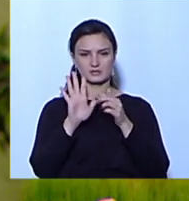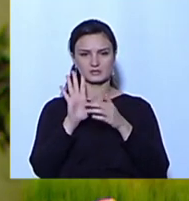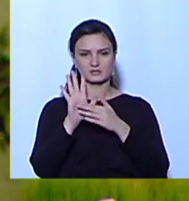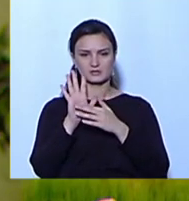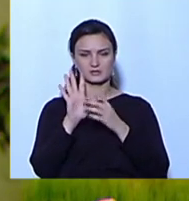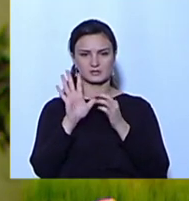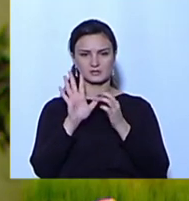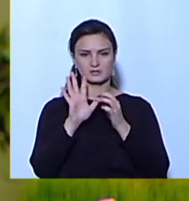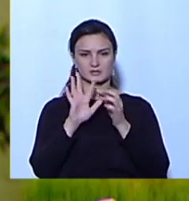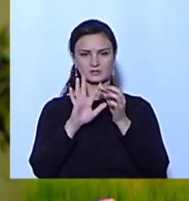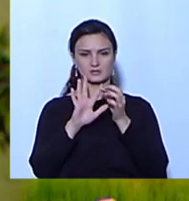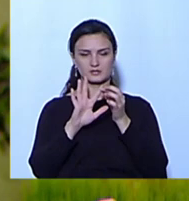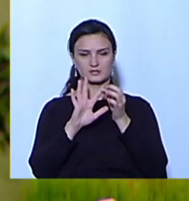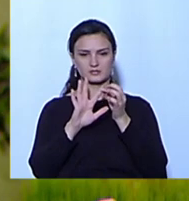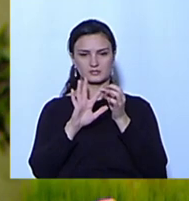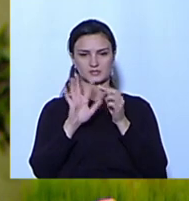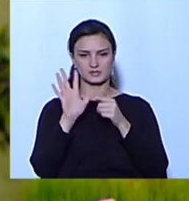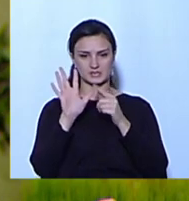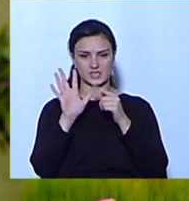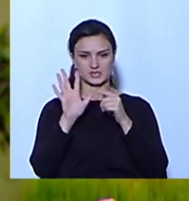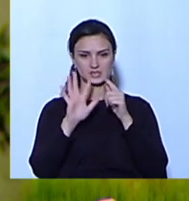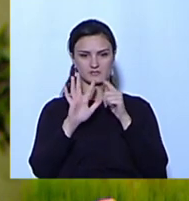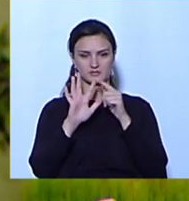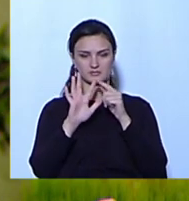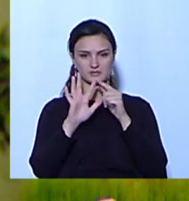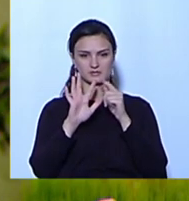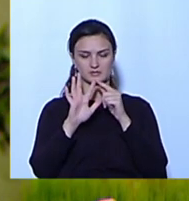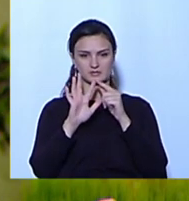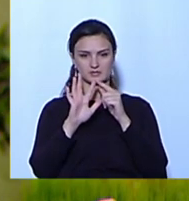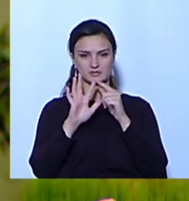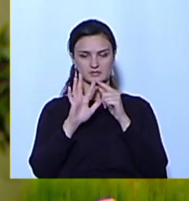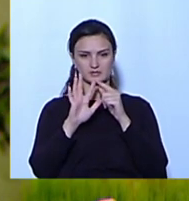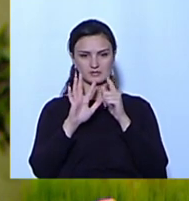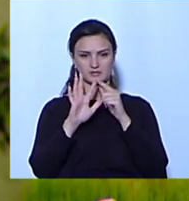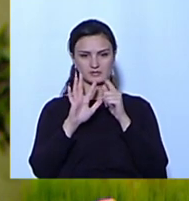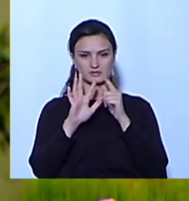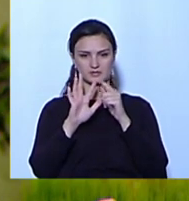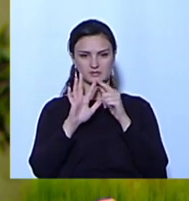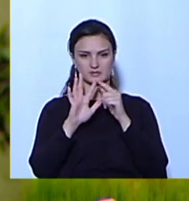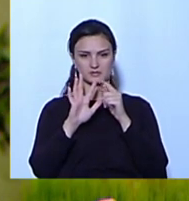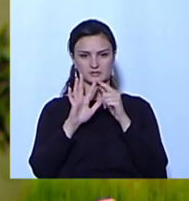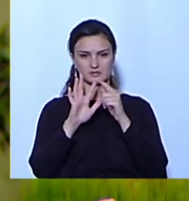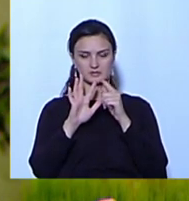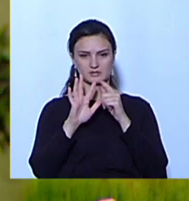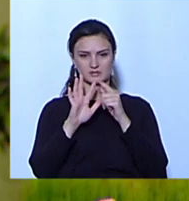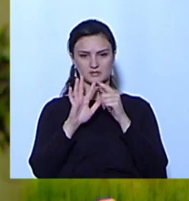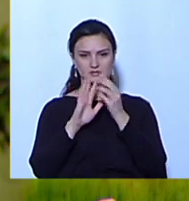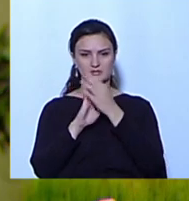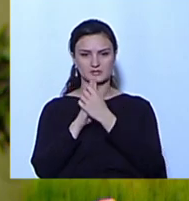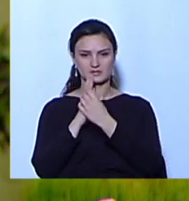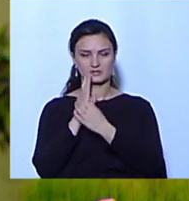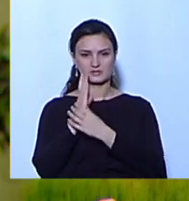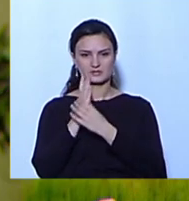სწორად გავიგეთ, ხო? ცერითითი და საჩვენებელითითი, ხო? საჩვენებელი და კიდე მესამე ცერითითი. აჰა, გასაგებია. ა